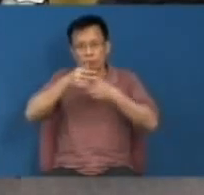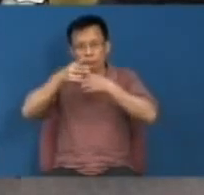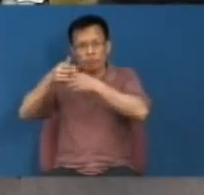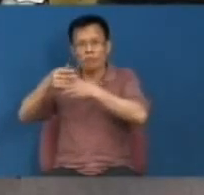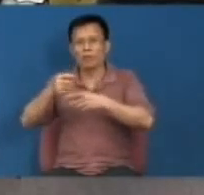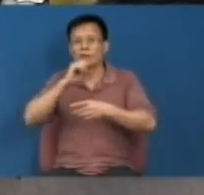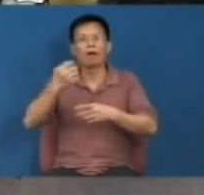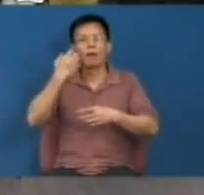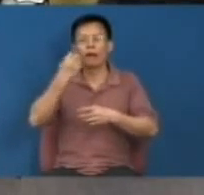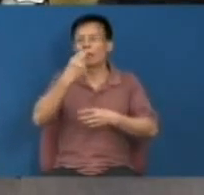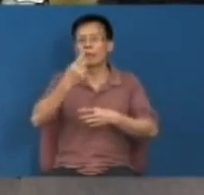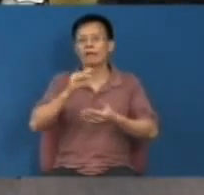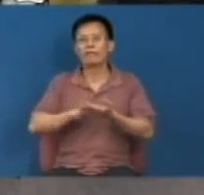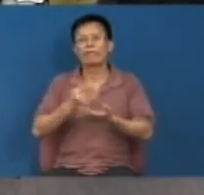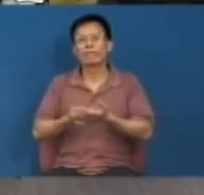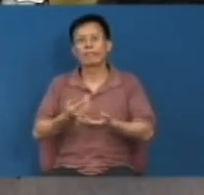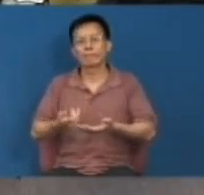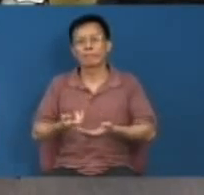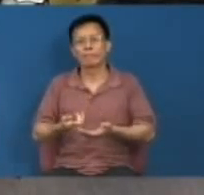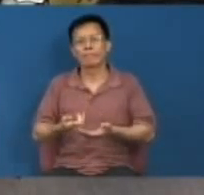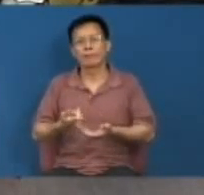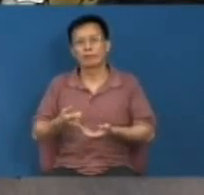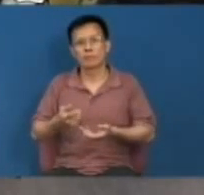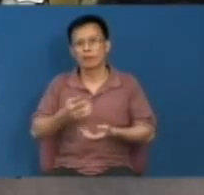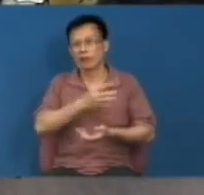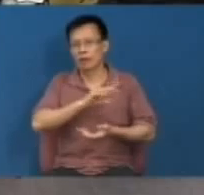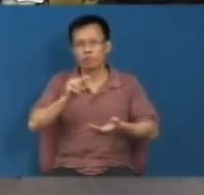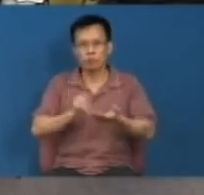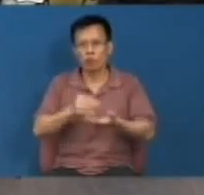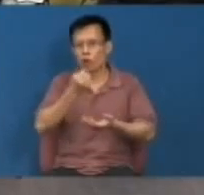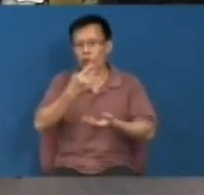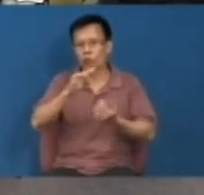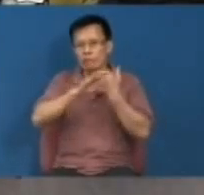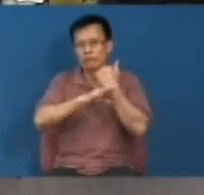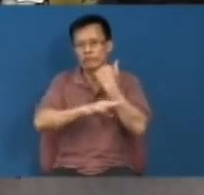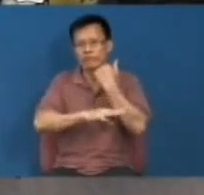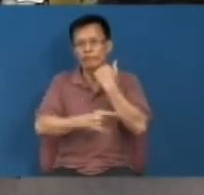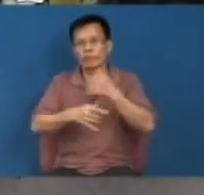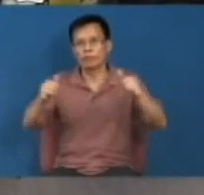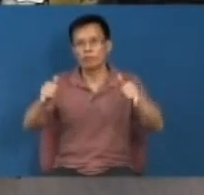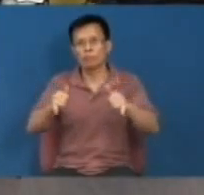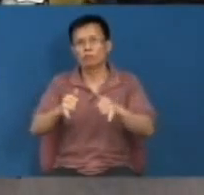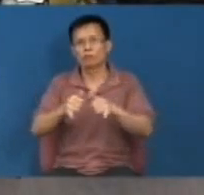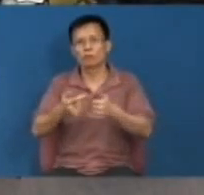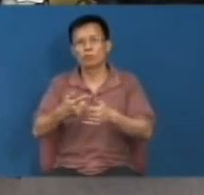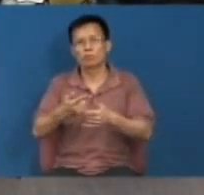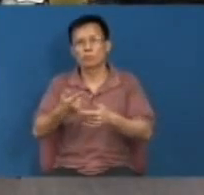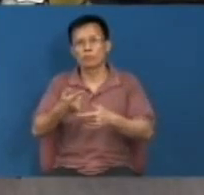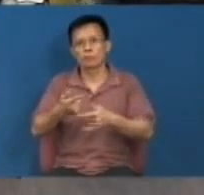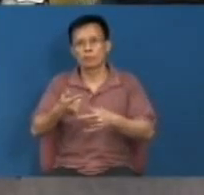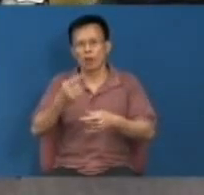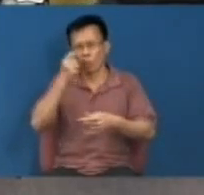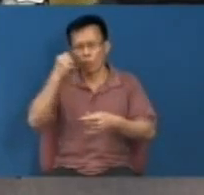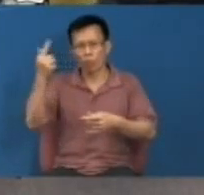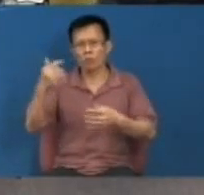過咧係我哋真係唔相信香港個法治嘅社會，居然遇到有啲咁嘅離奇嘅